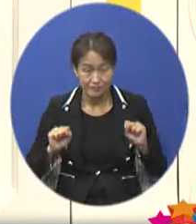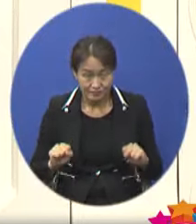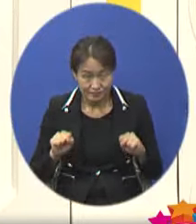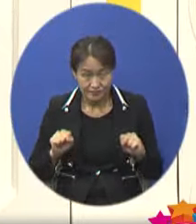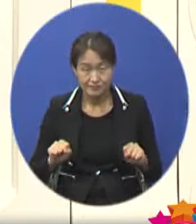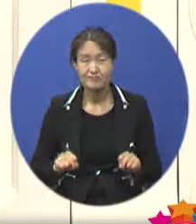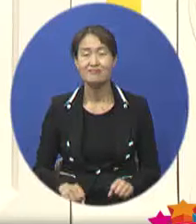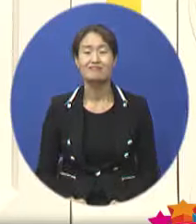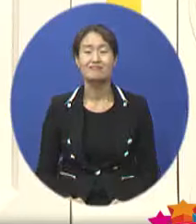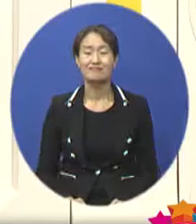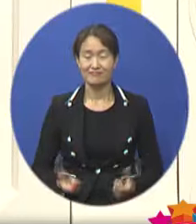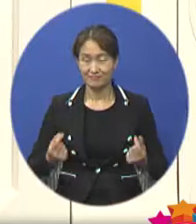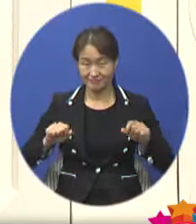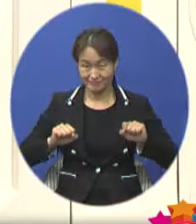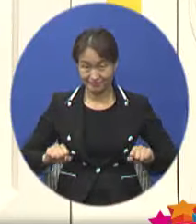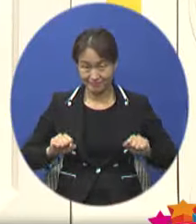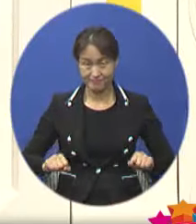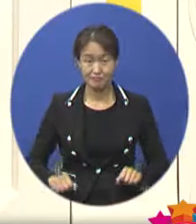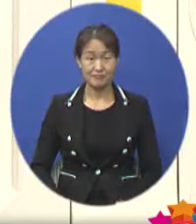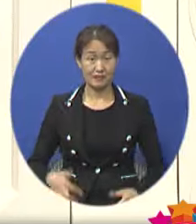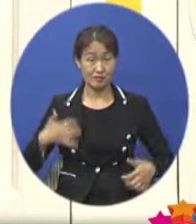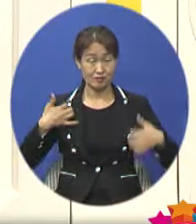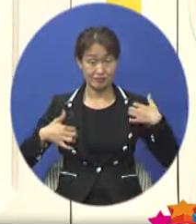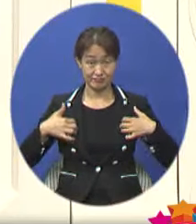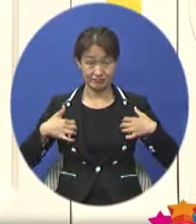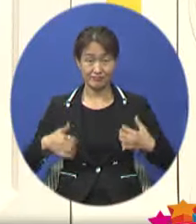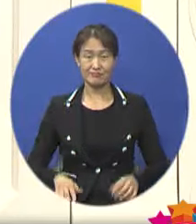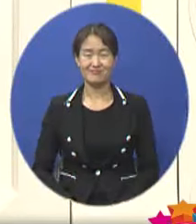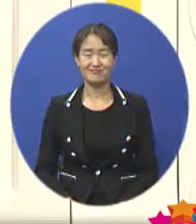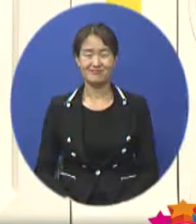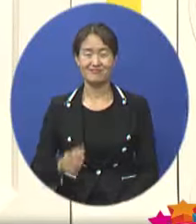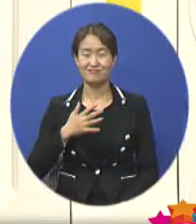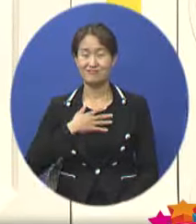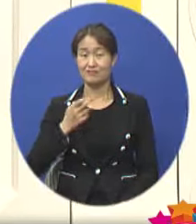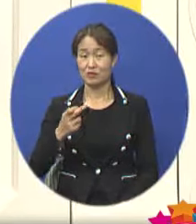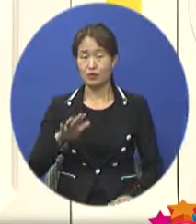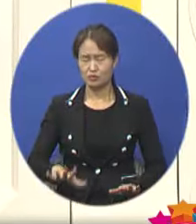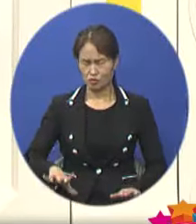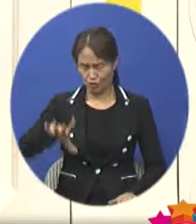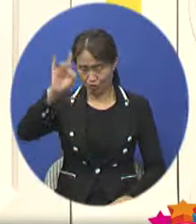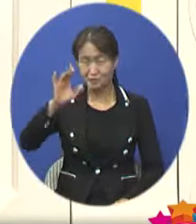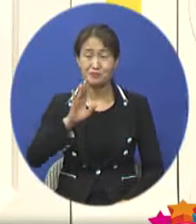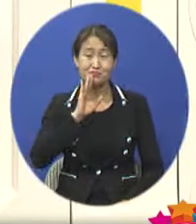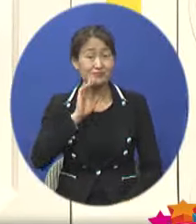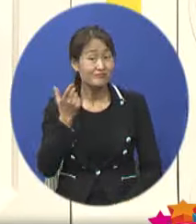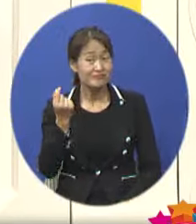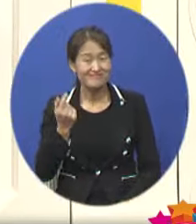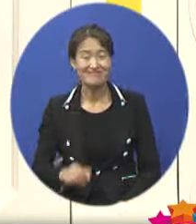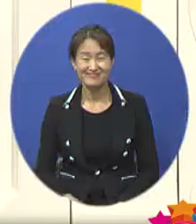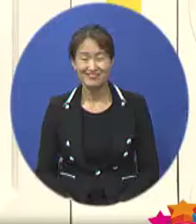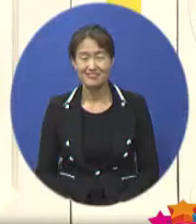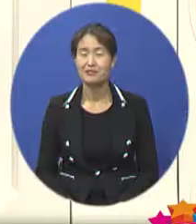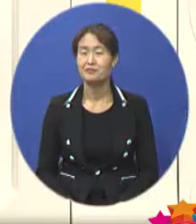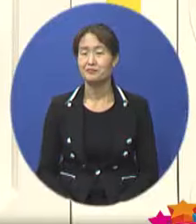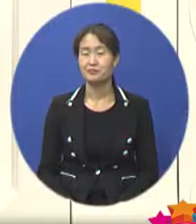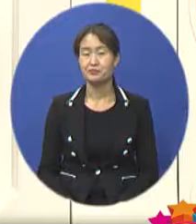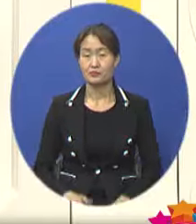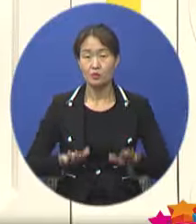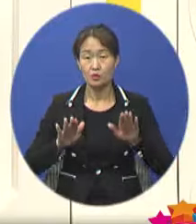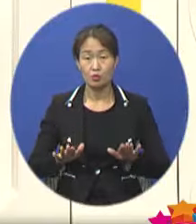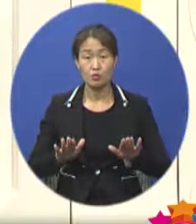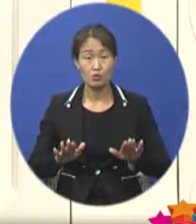안녕하세요. 네, 안녕하세요. 네, 반갑습니다. 네. 안산에서는 오늘 안산. 처음 오신 것 같네요. 안산 처음. 네. 네. 자,